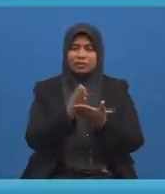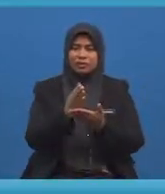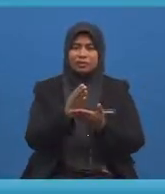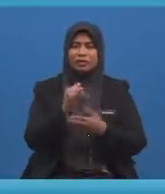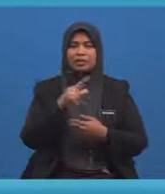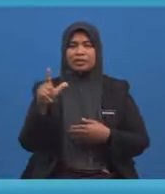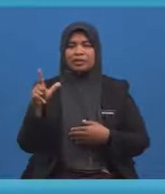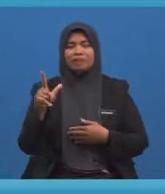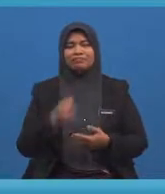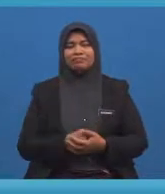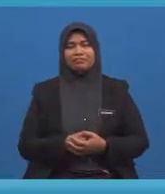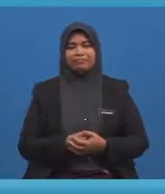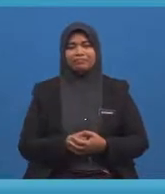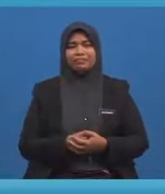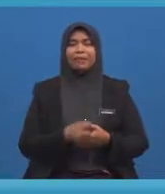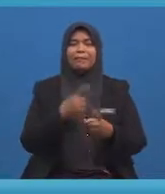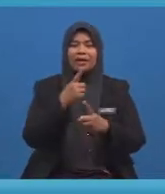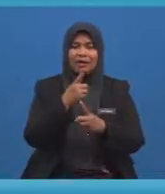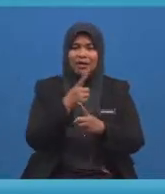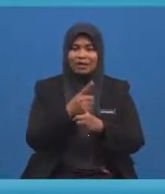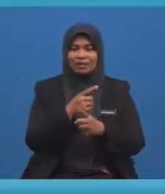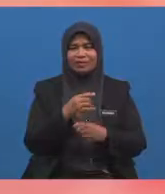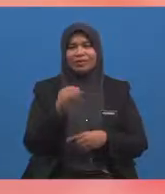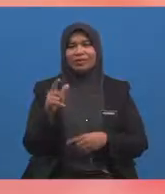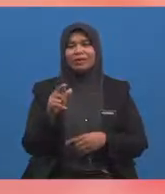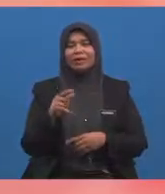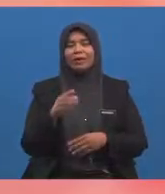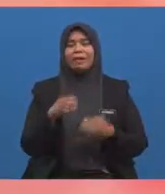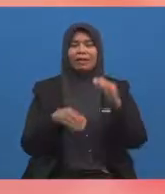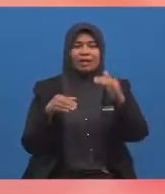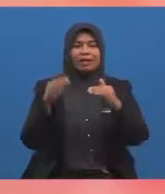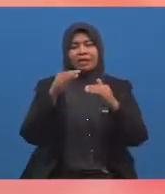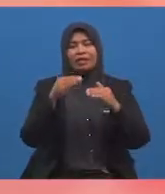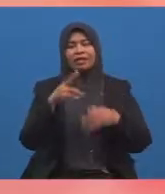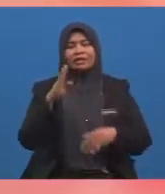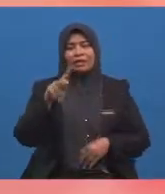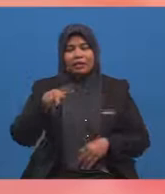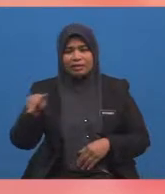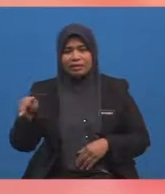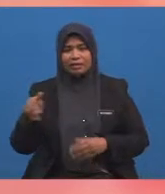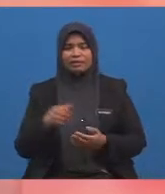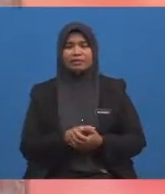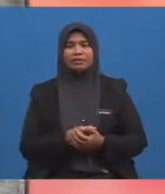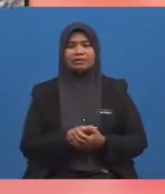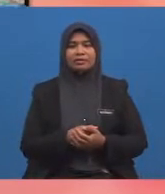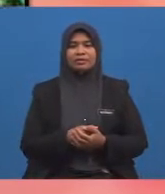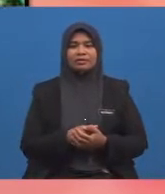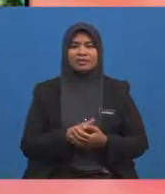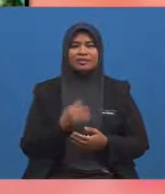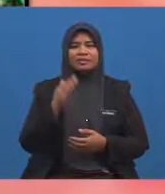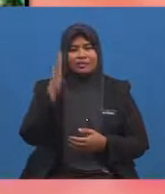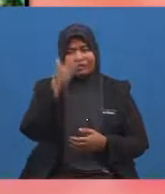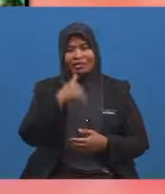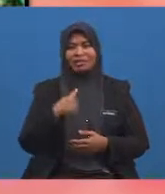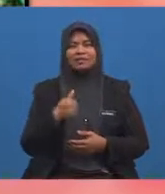ialah betul. Peringkat seterusnya ialah peringkat kanak-kanak. Ceria betul kanak-kanak dalam